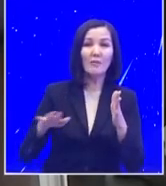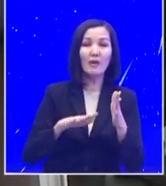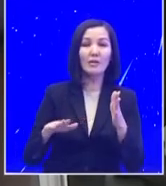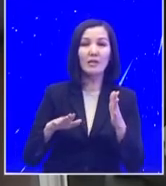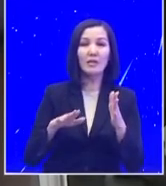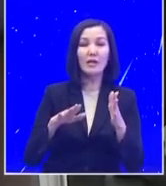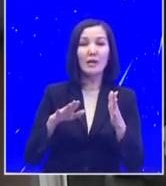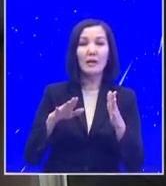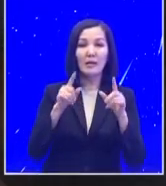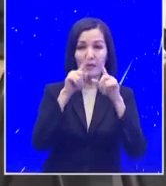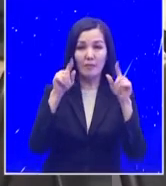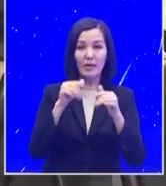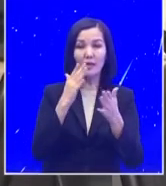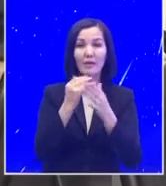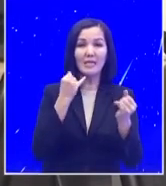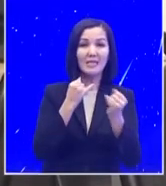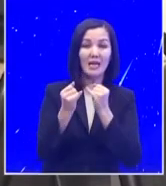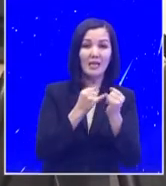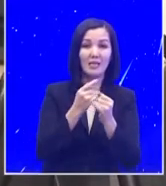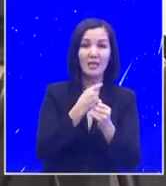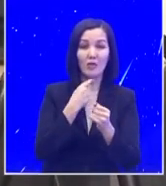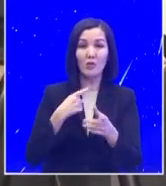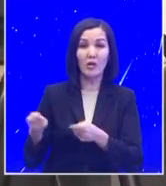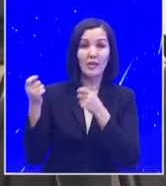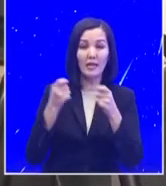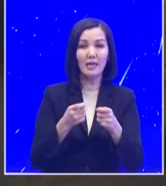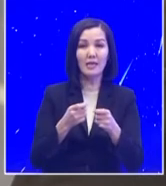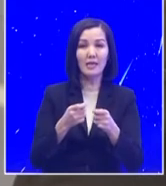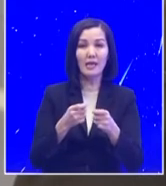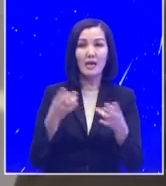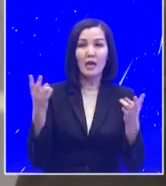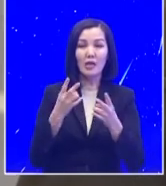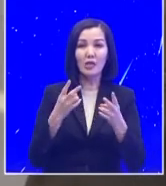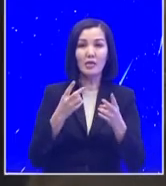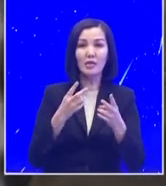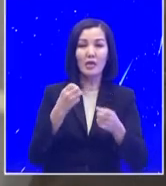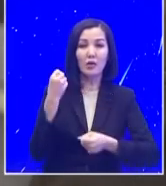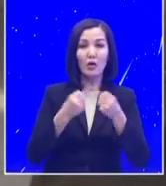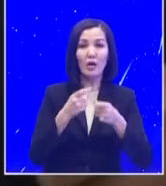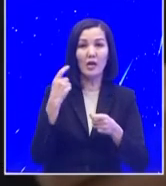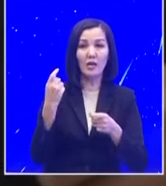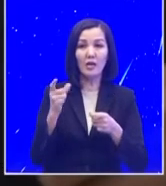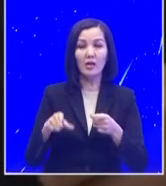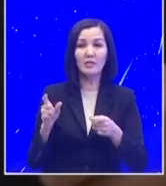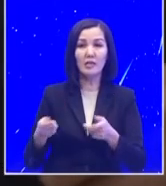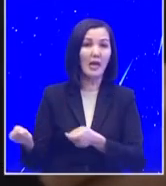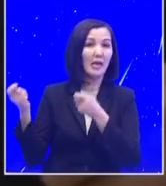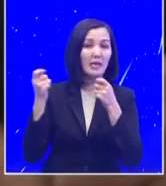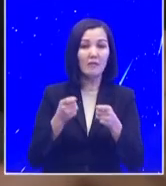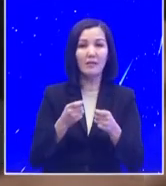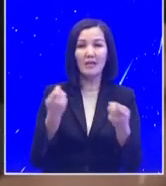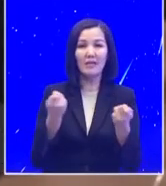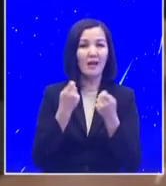айрықша белгісі бар. Сары нөмірлер Талдықорғанға да жетіпті, бірақ тиісті көліктерін уақытша тіркеуге әкеліп жатқандар